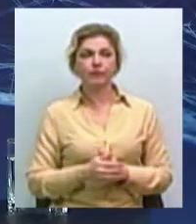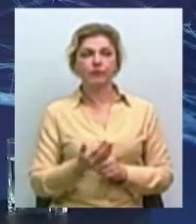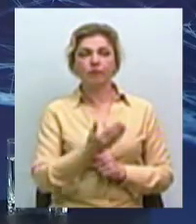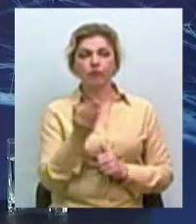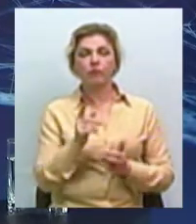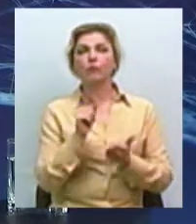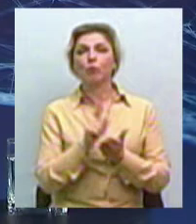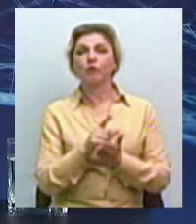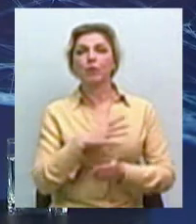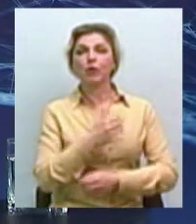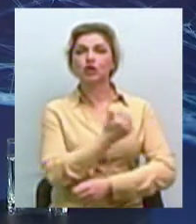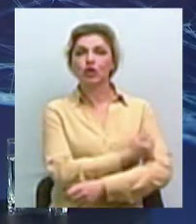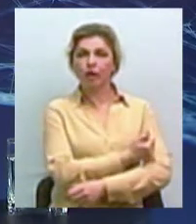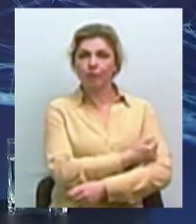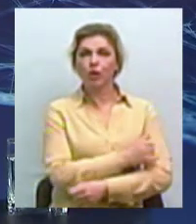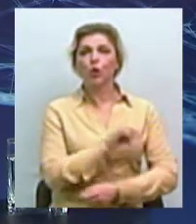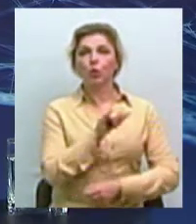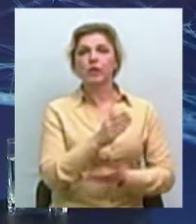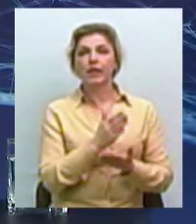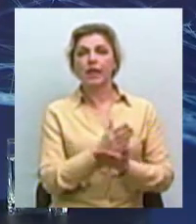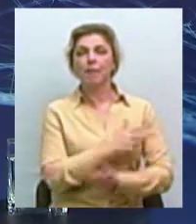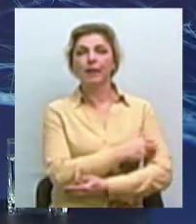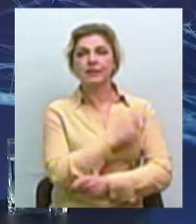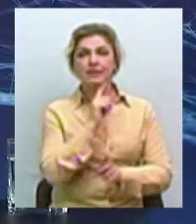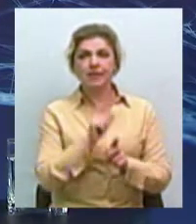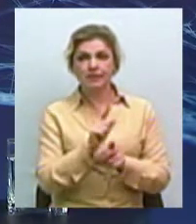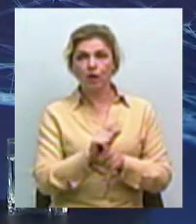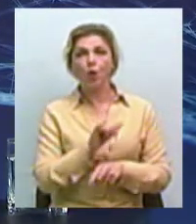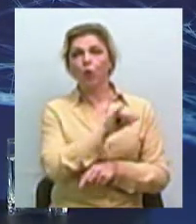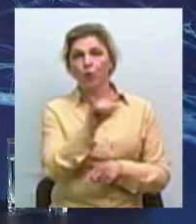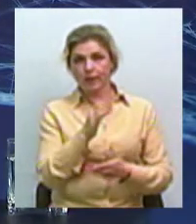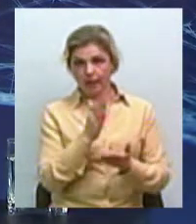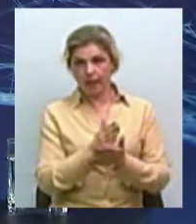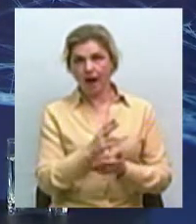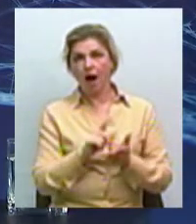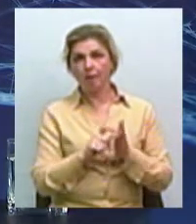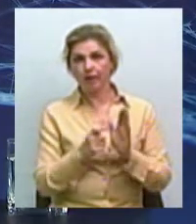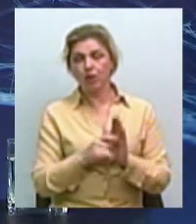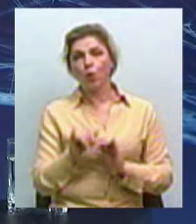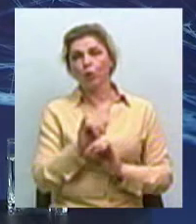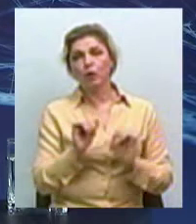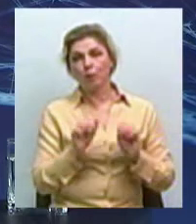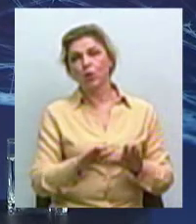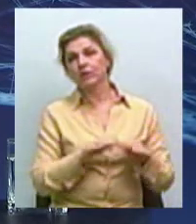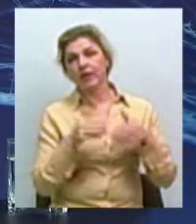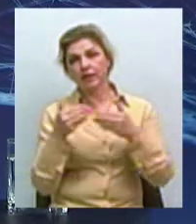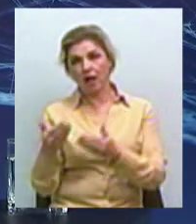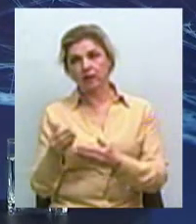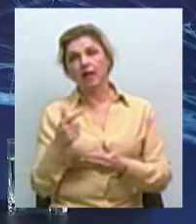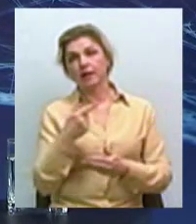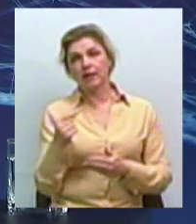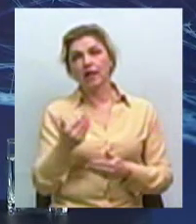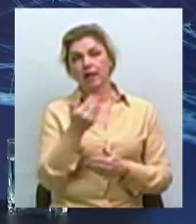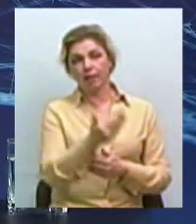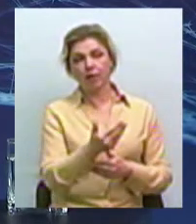щеплені, у них є медичні медсестри, у них є кабінети, куди вони можуть звертатися. І де їх,